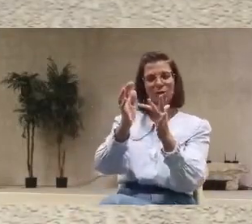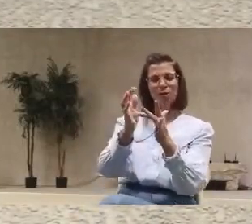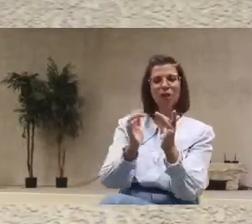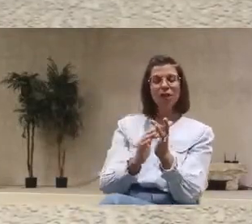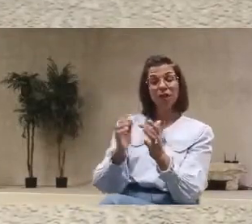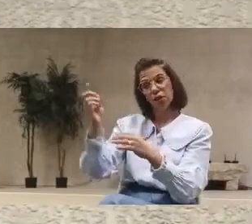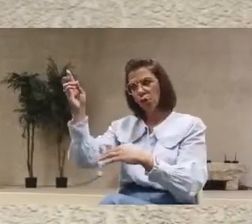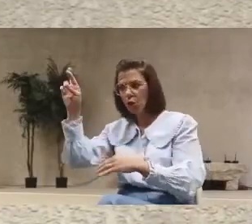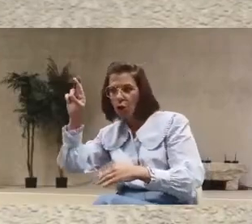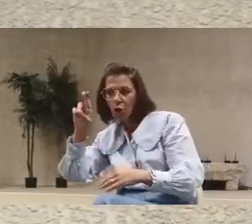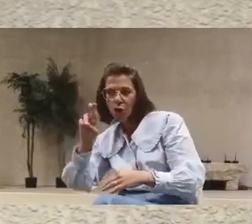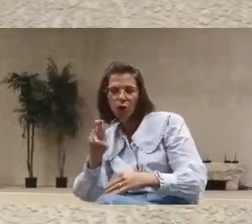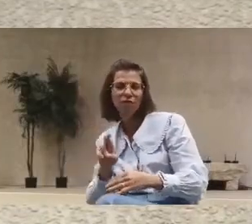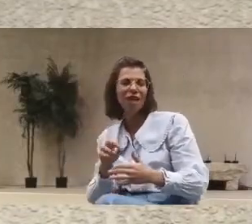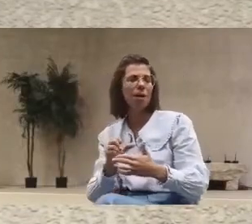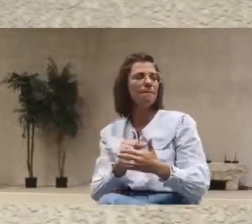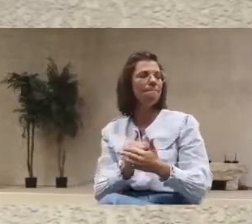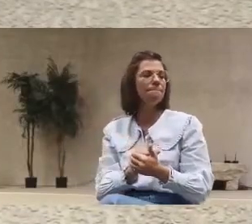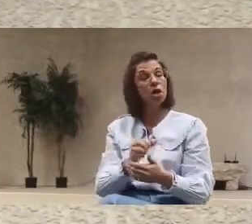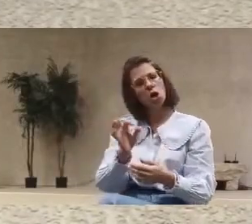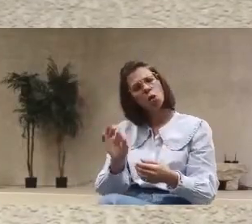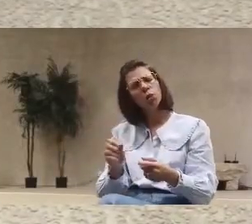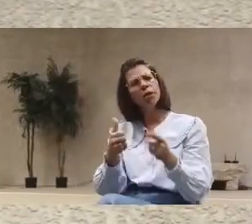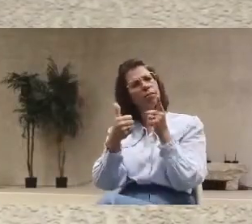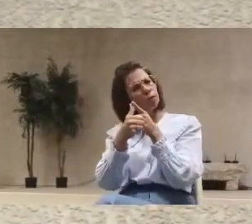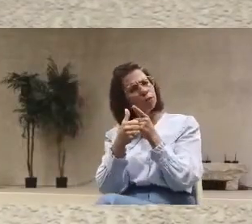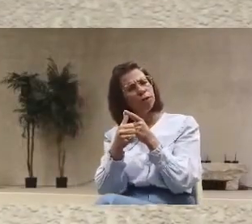royaume de Dieu, c'est la justice.